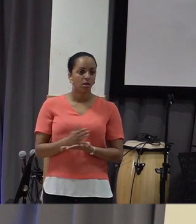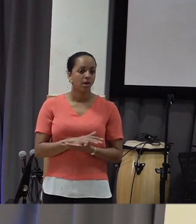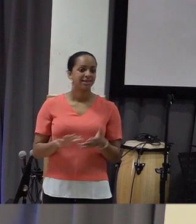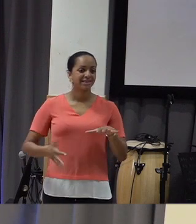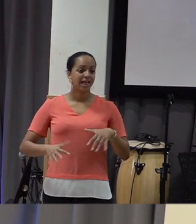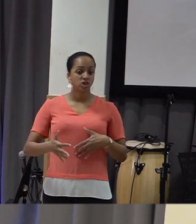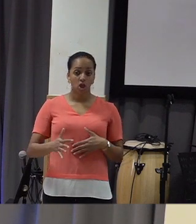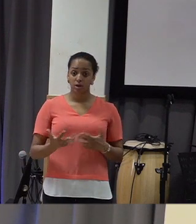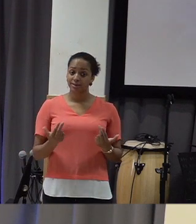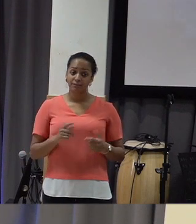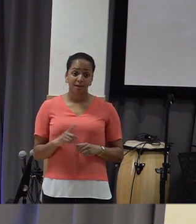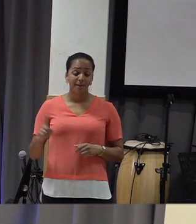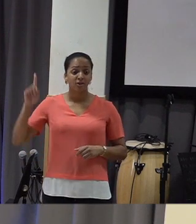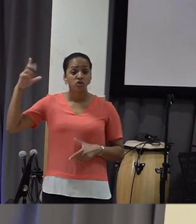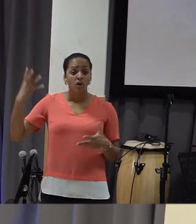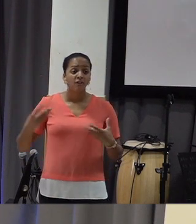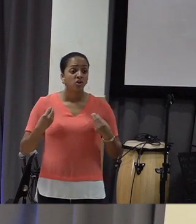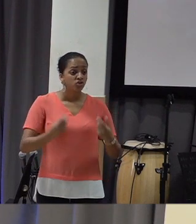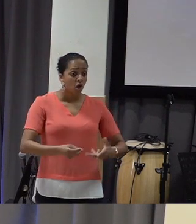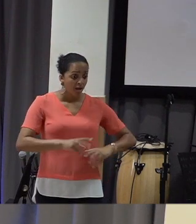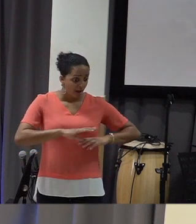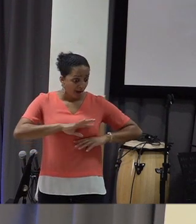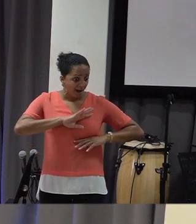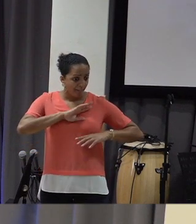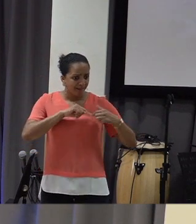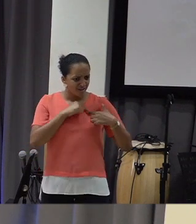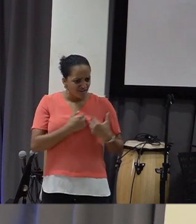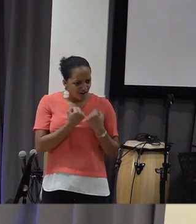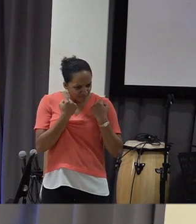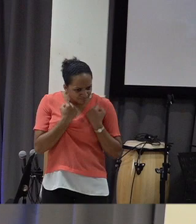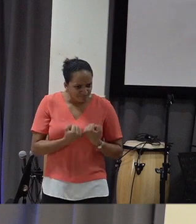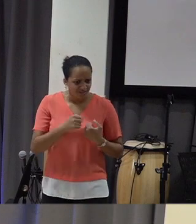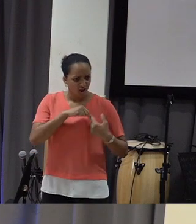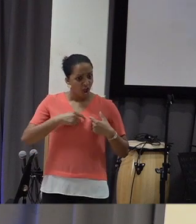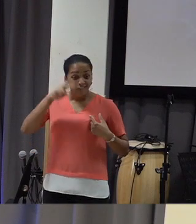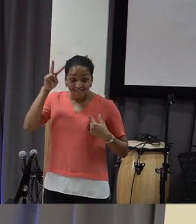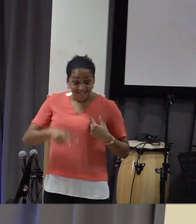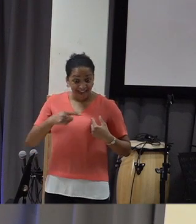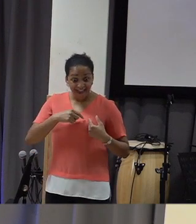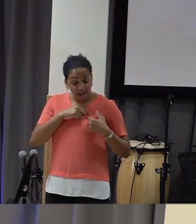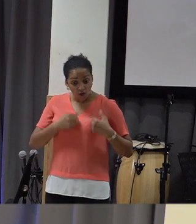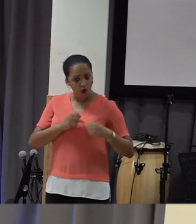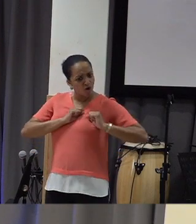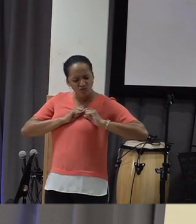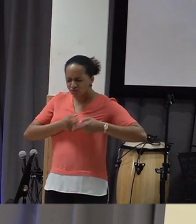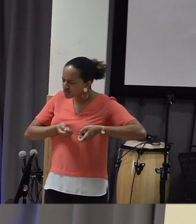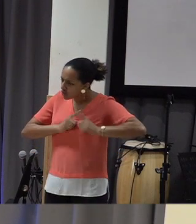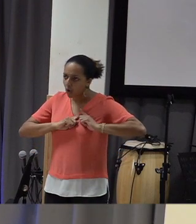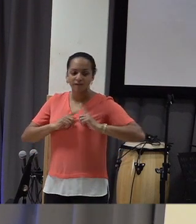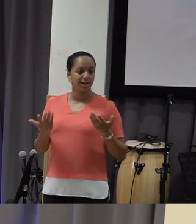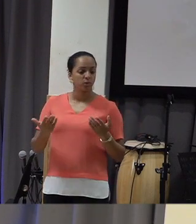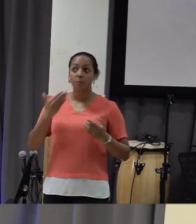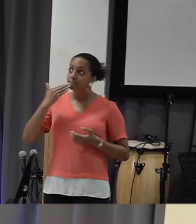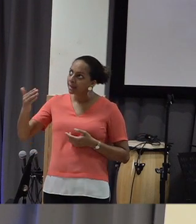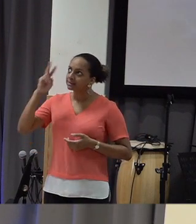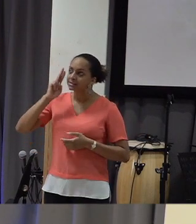veut remplir notre cœur de fermeté. Il veut remplir notre cœur de sincérité. Et Dieu veut nous remplir de conviction face à l'inconstance. Merci Seigneur. Et